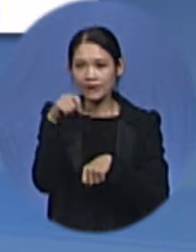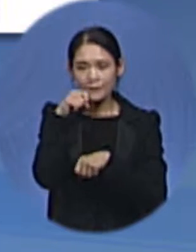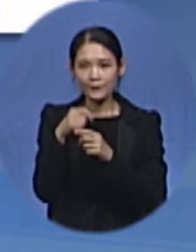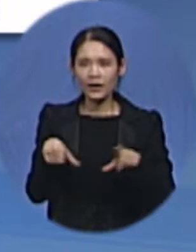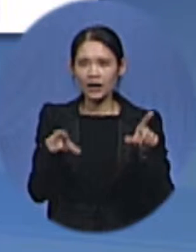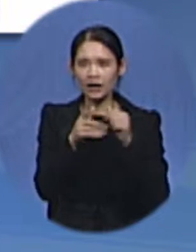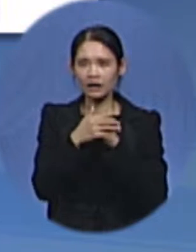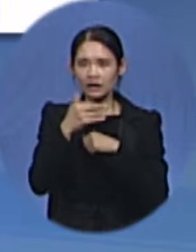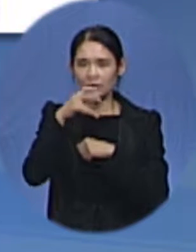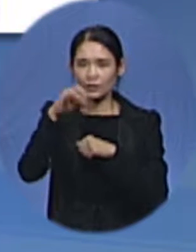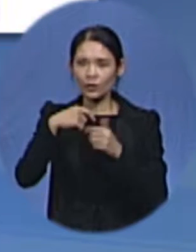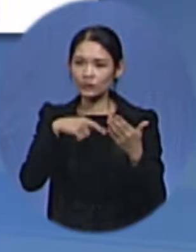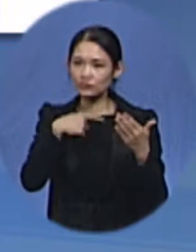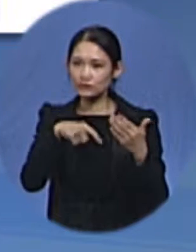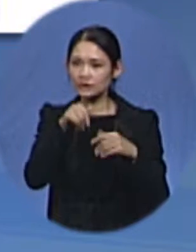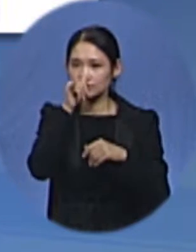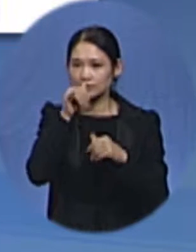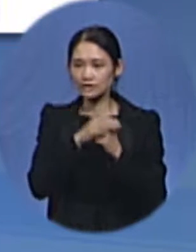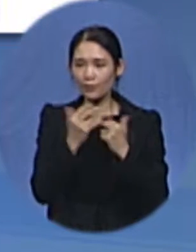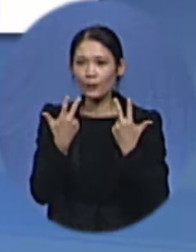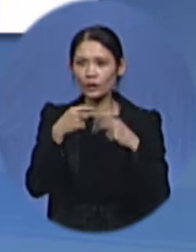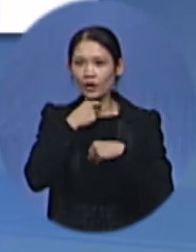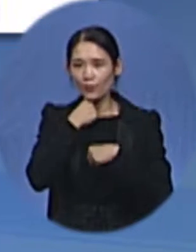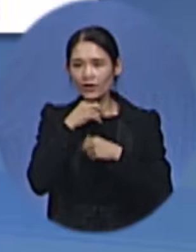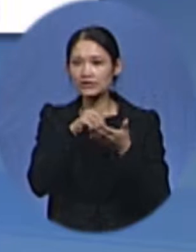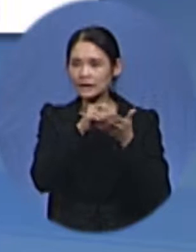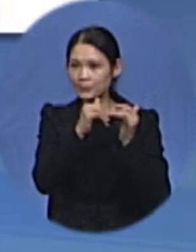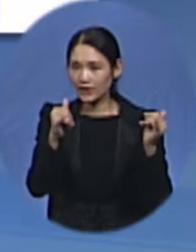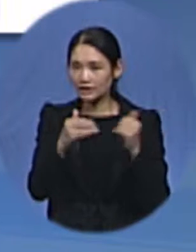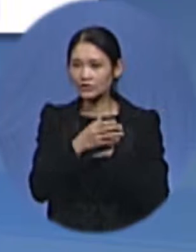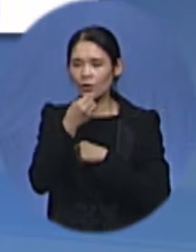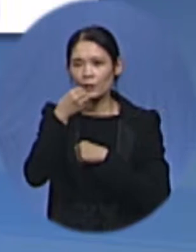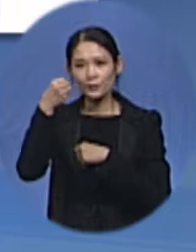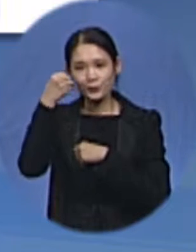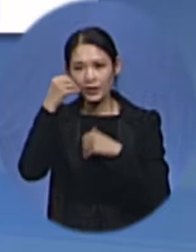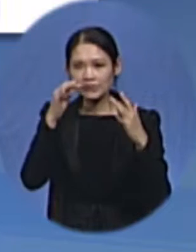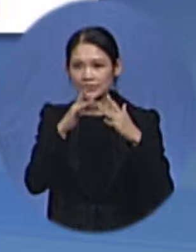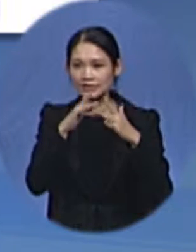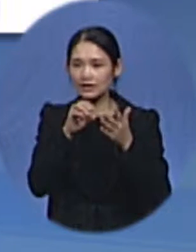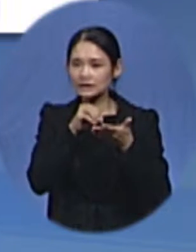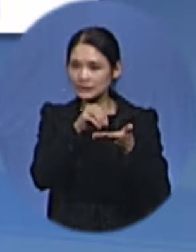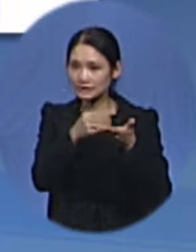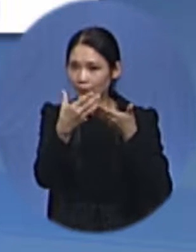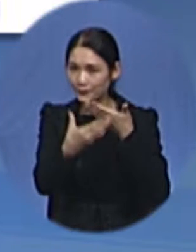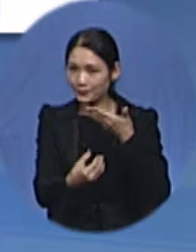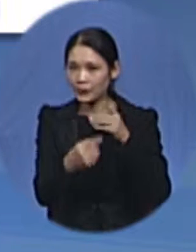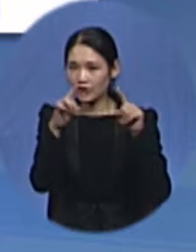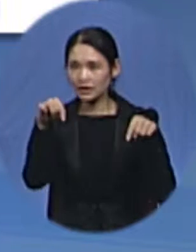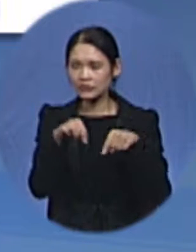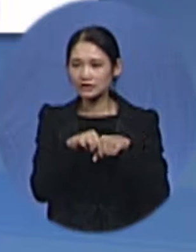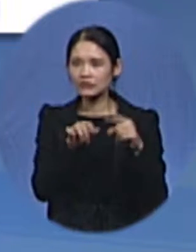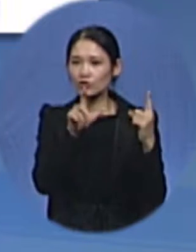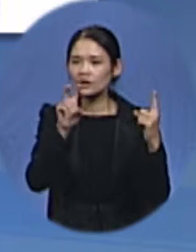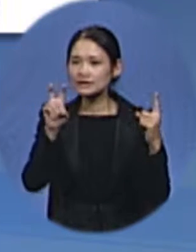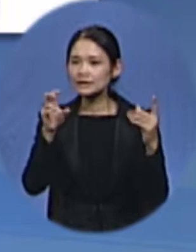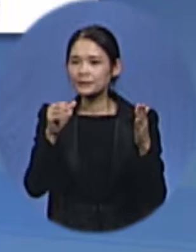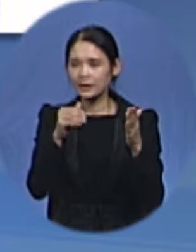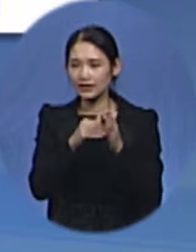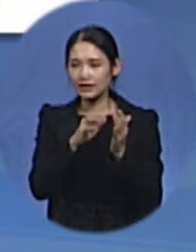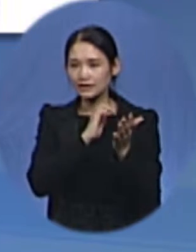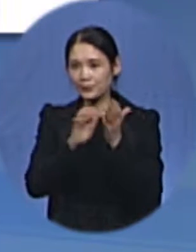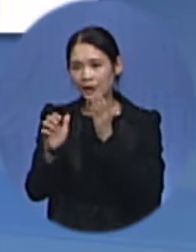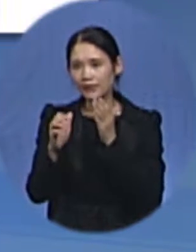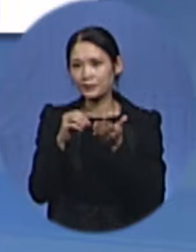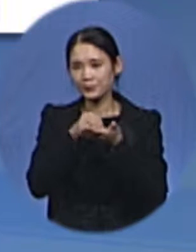레인보우 스쿨에서 운영합니다. 봉사를 원하는 희망자는 센터 홈페이지에서 신청서를 내려받아 이달 20일까지